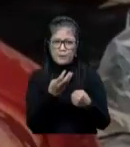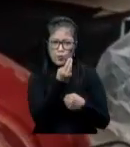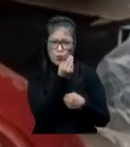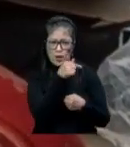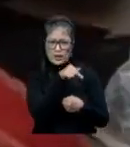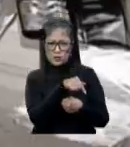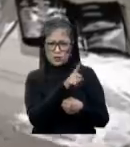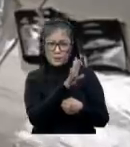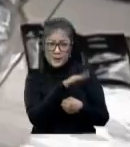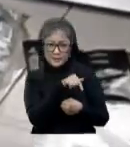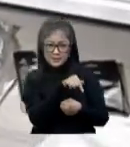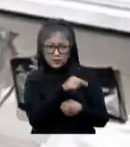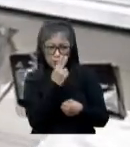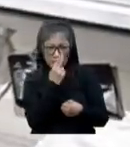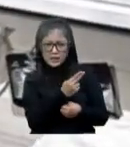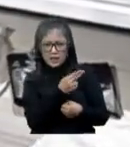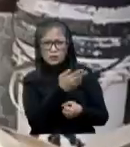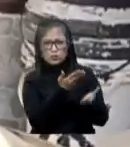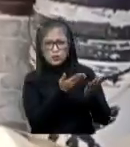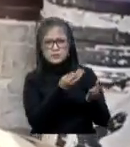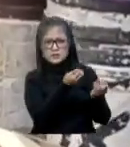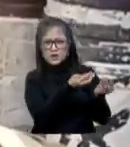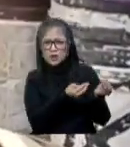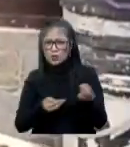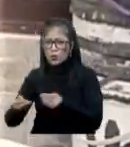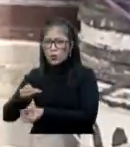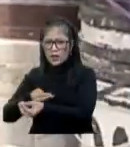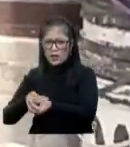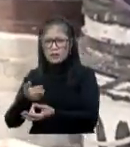bank. Dari Kudus, Jawa Tengah, Nur Khoiridin melaporkan.